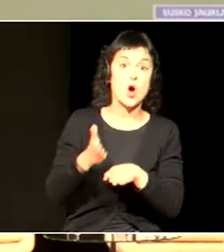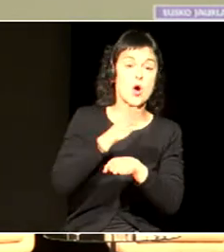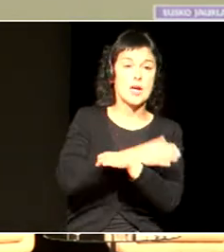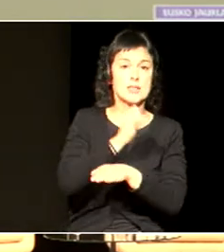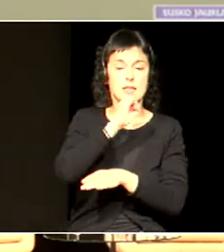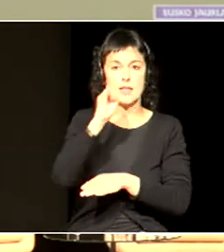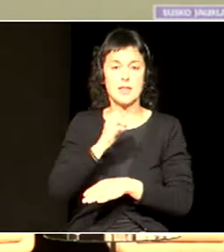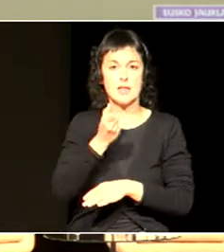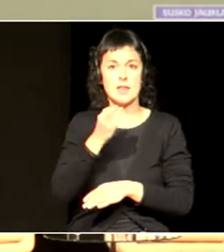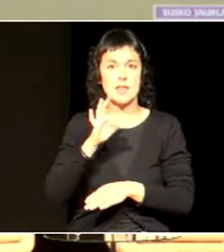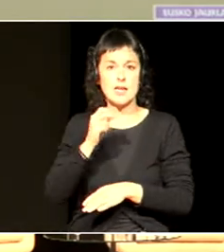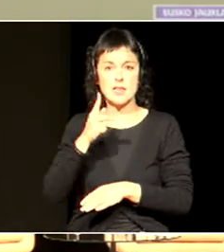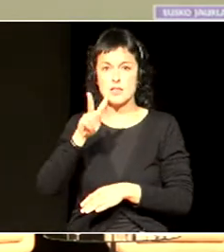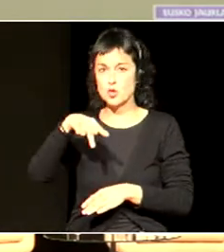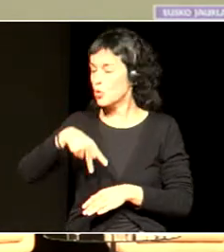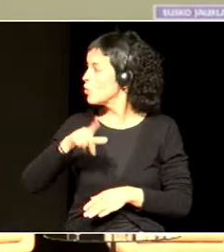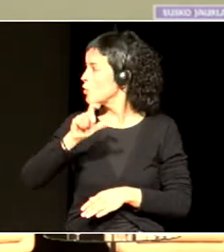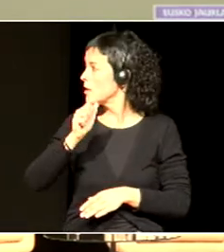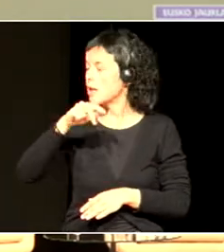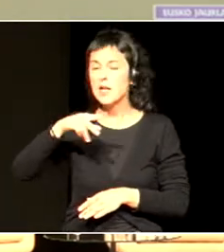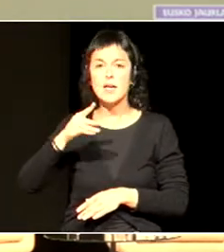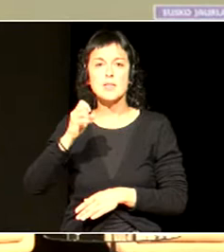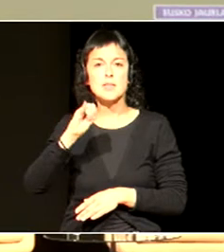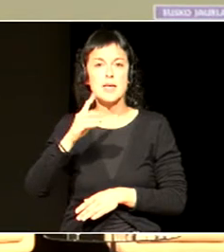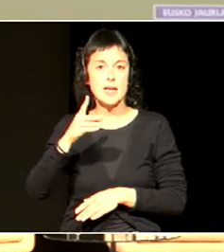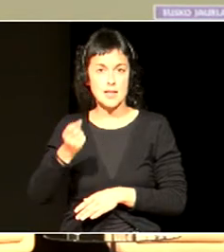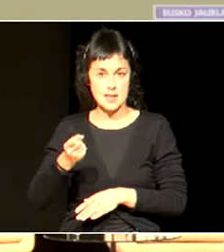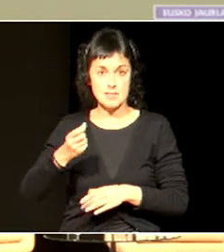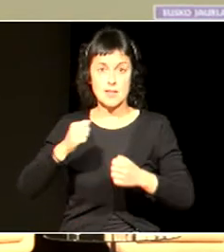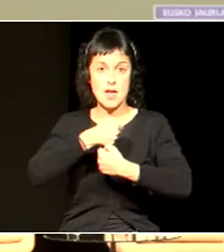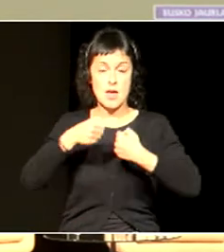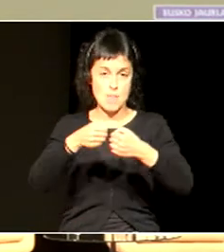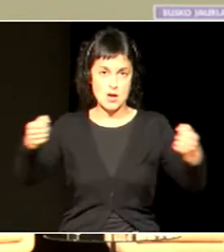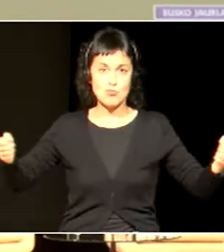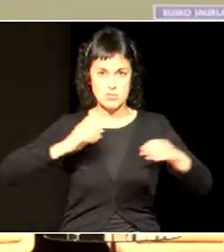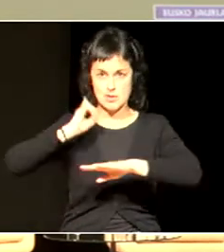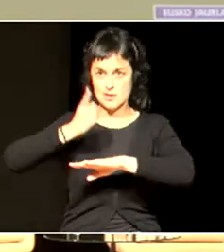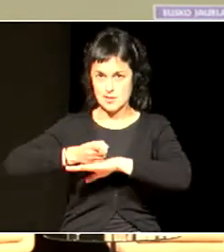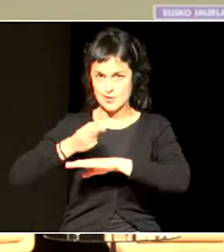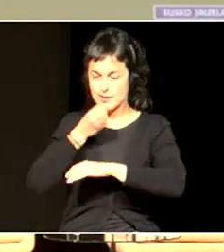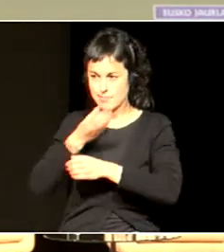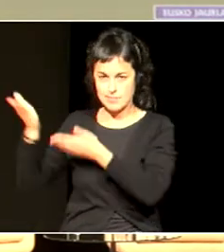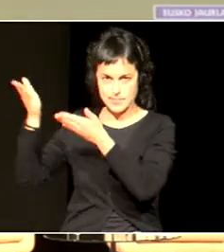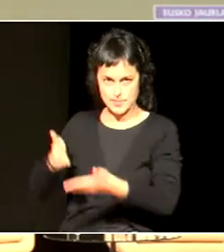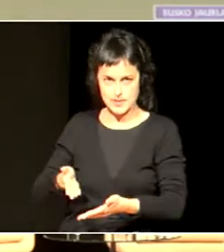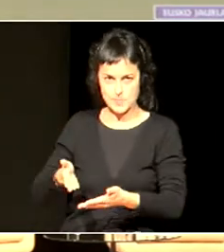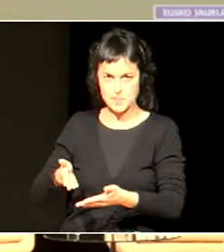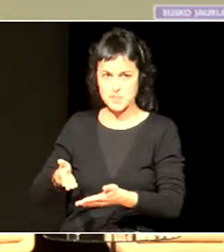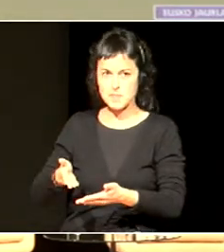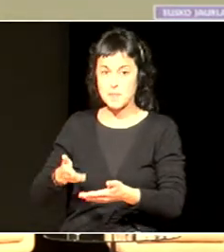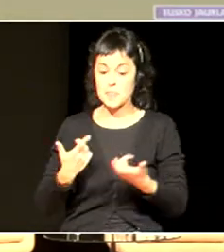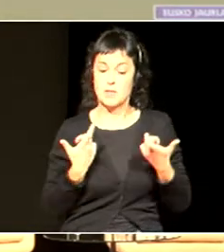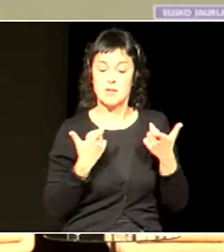dari, ongietorria emango diogu, bera, emakundeko zuzendaria da, eta jaurlaritzarekin, eskuntza